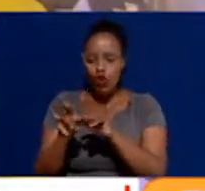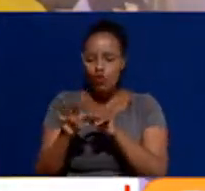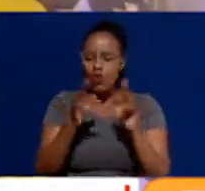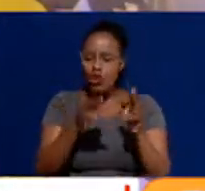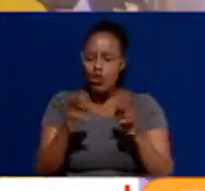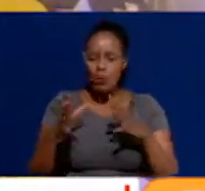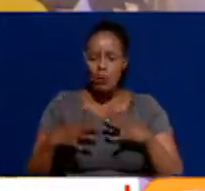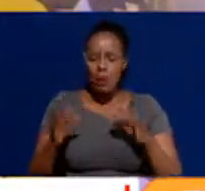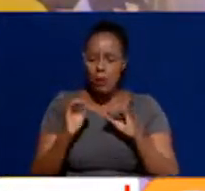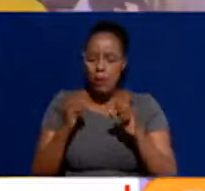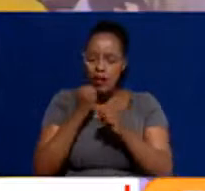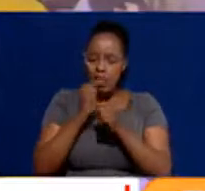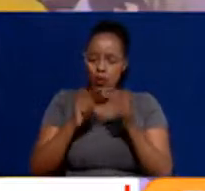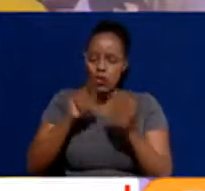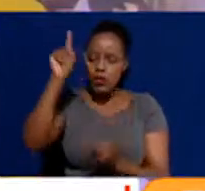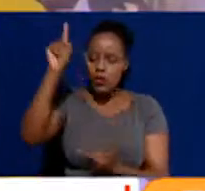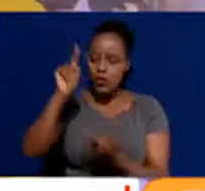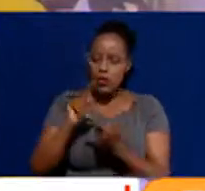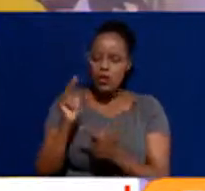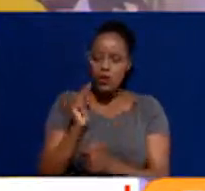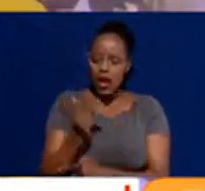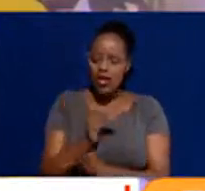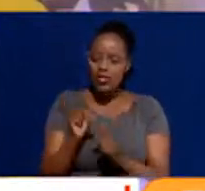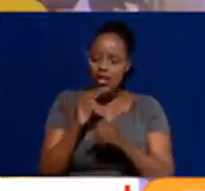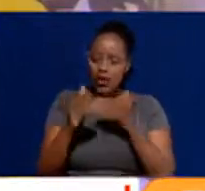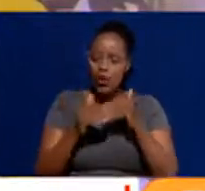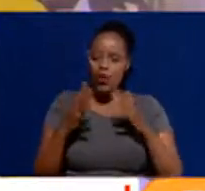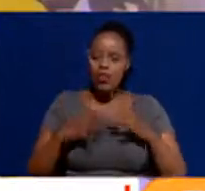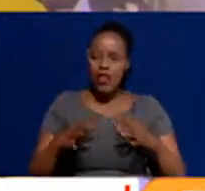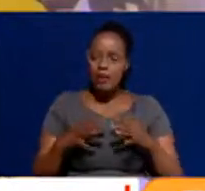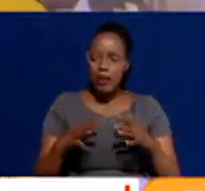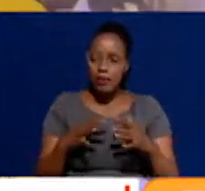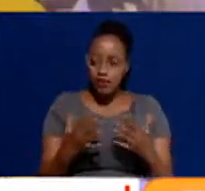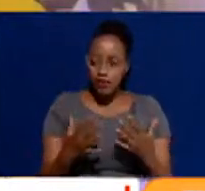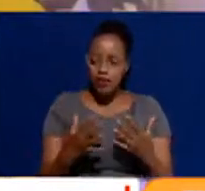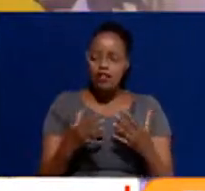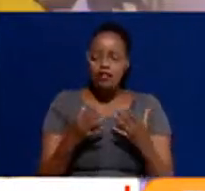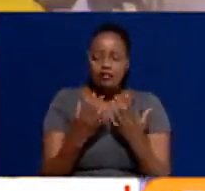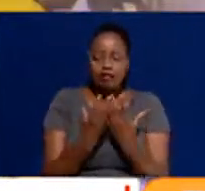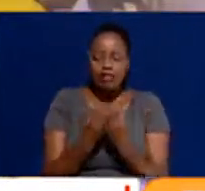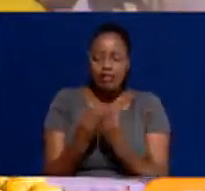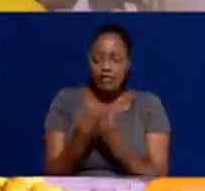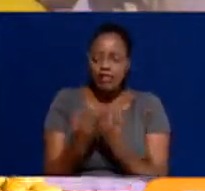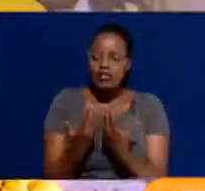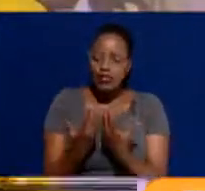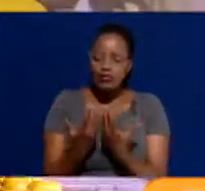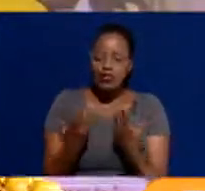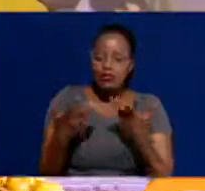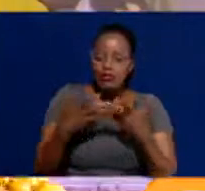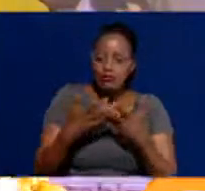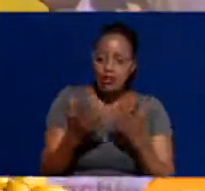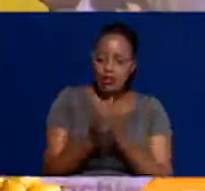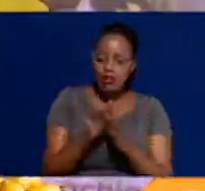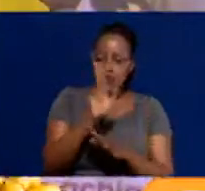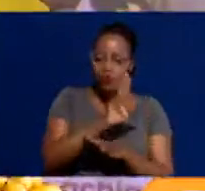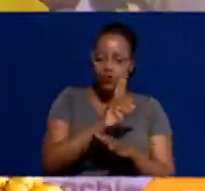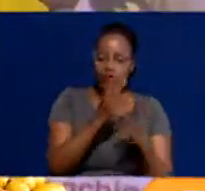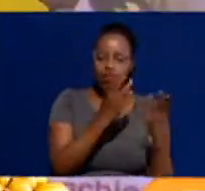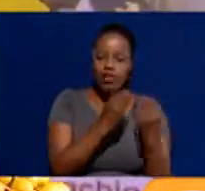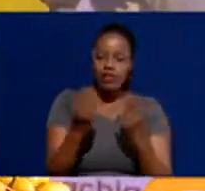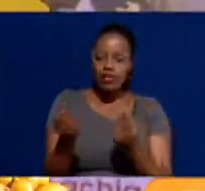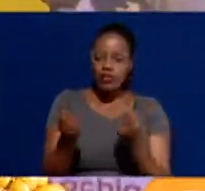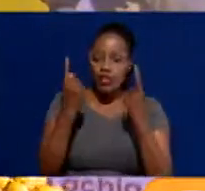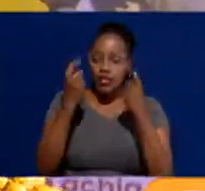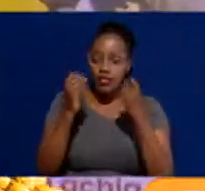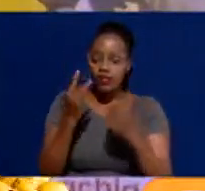way we've done it is we've brought it down to us, down to everybody, made it so consumable, easy to consume, easy to understand. I mean,